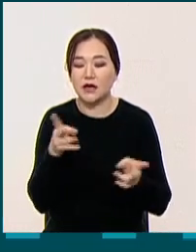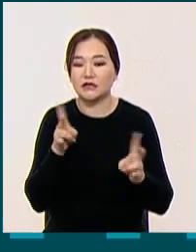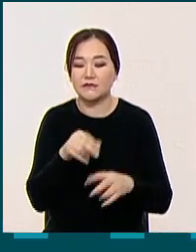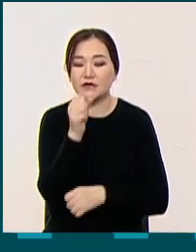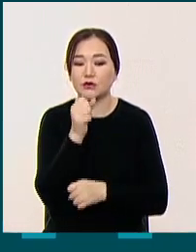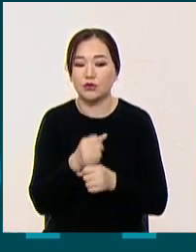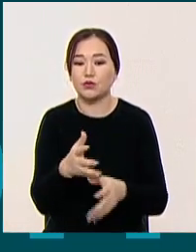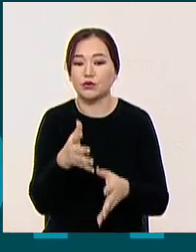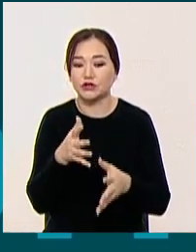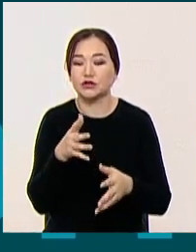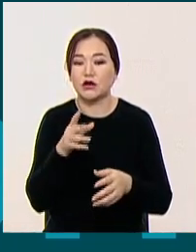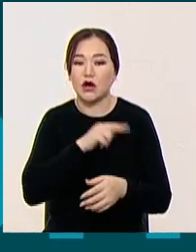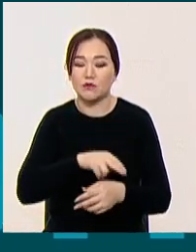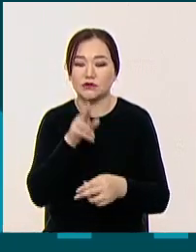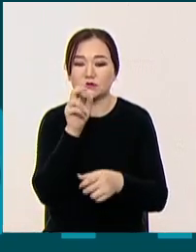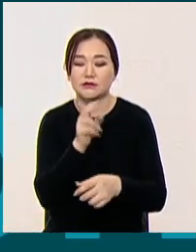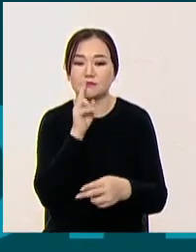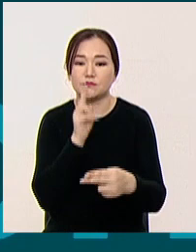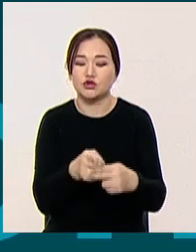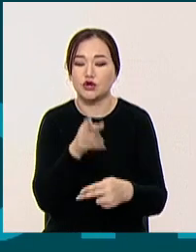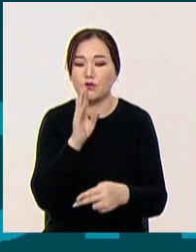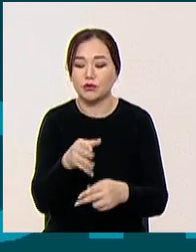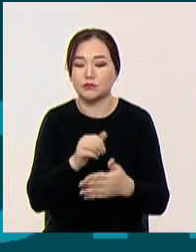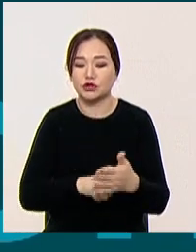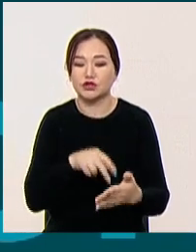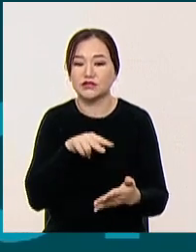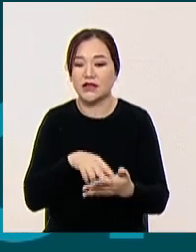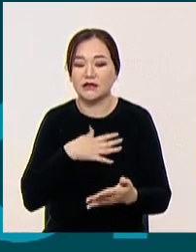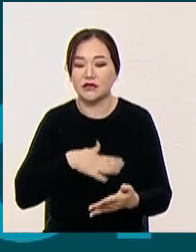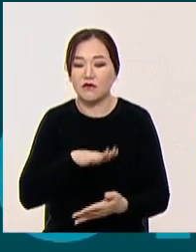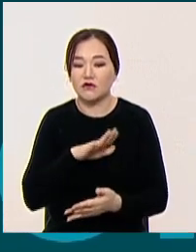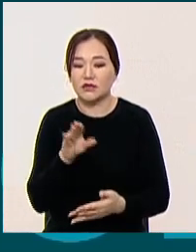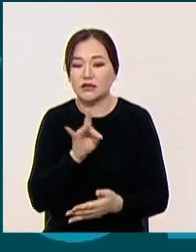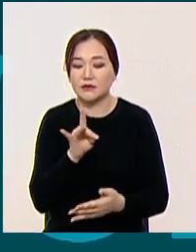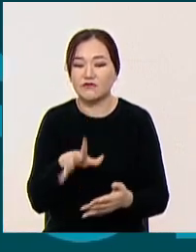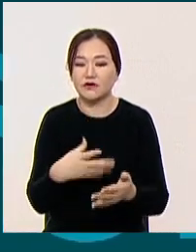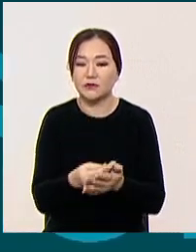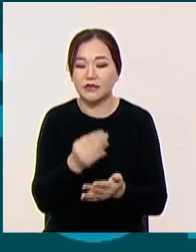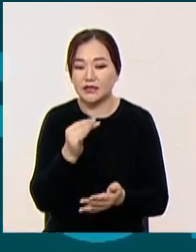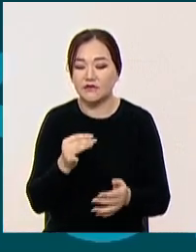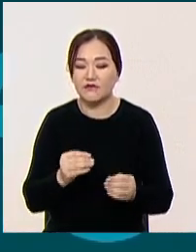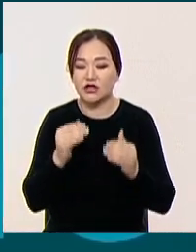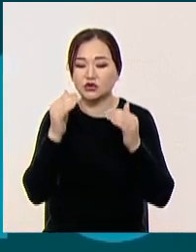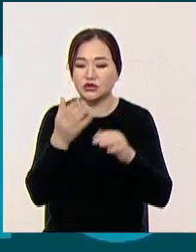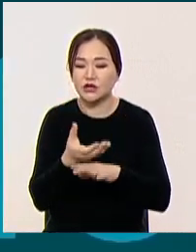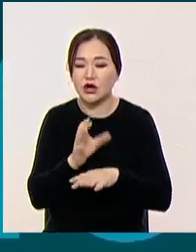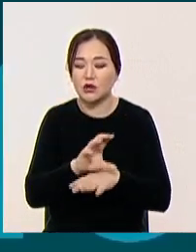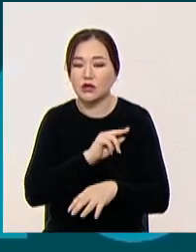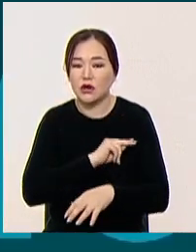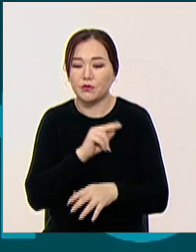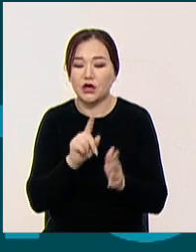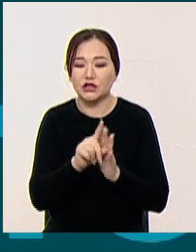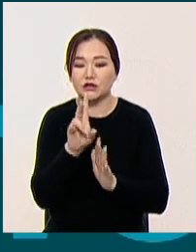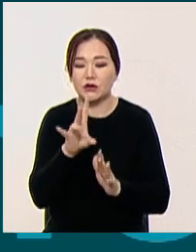сотрудники угрожали парализовать работу предприятия. Тогда причиной стало недовольство размером выплат и возросшей нагрузкой. А в начале